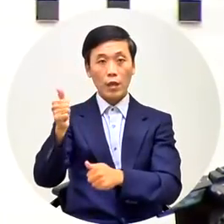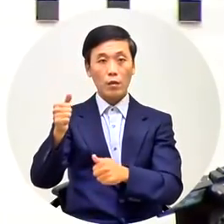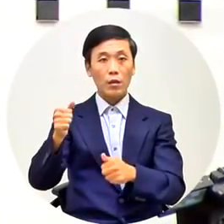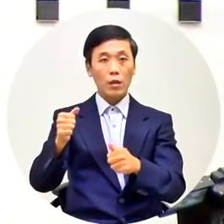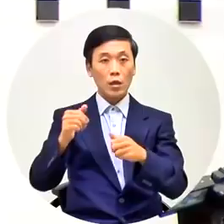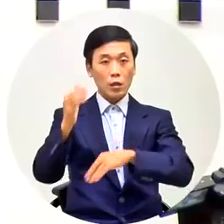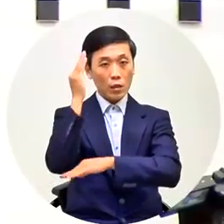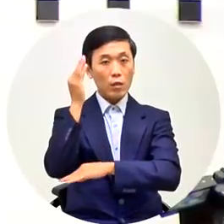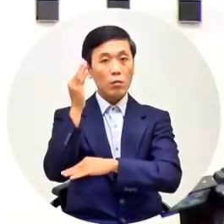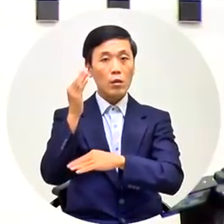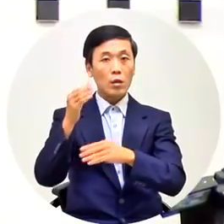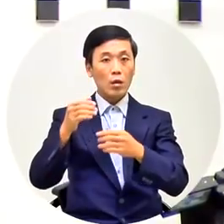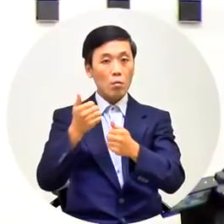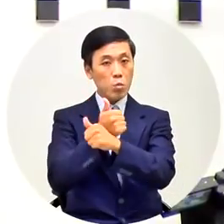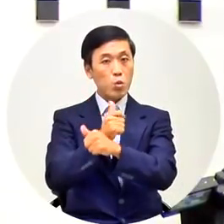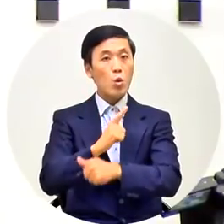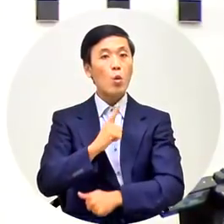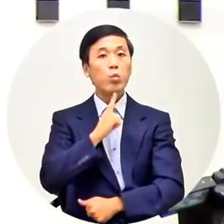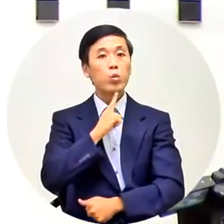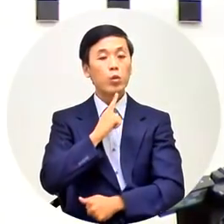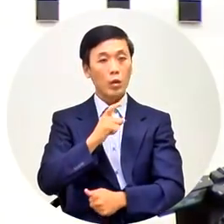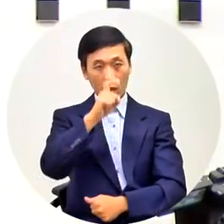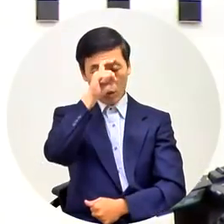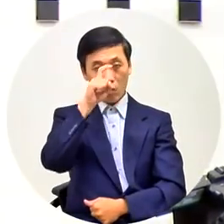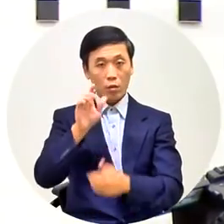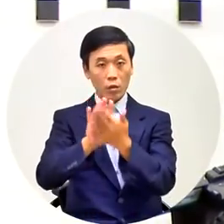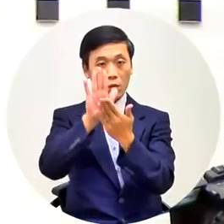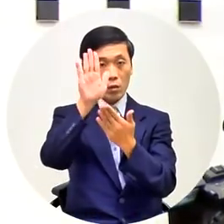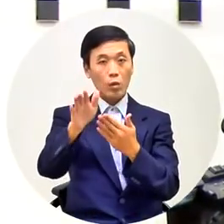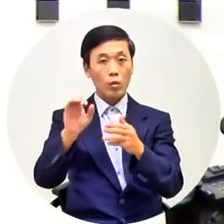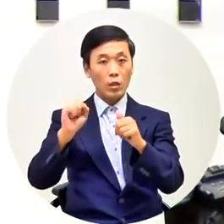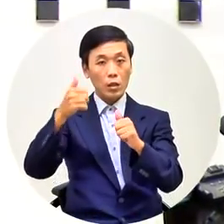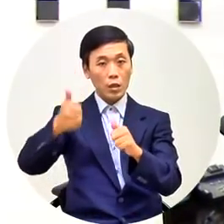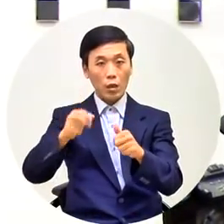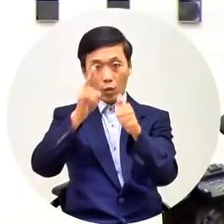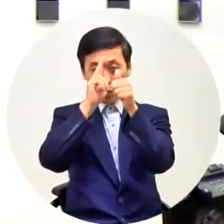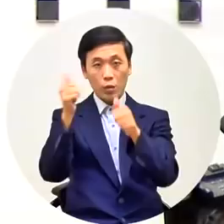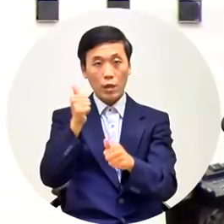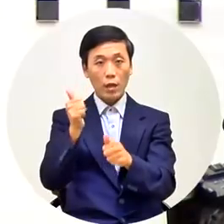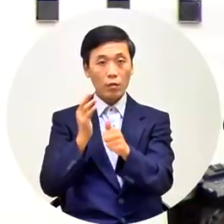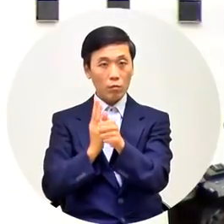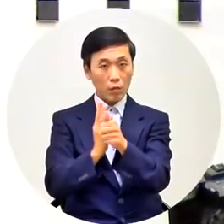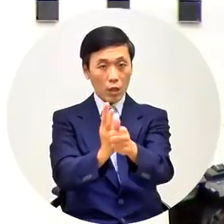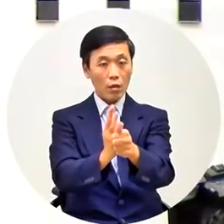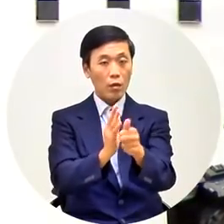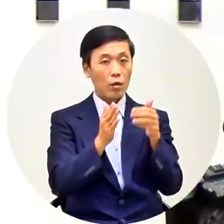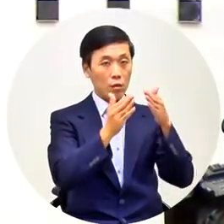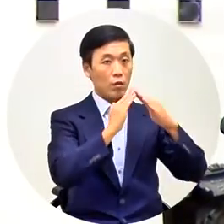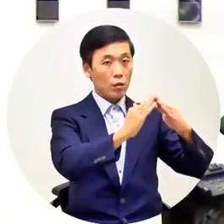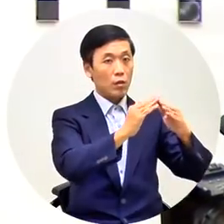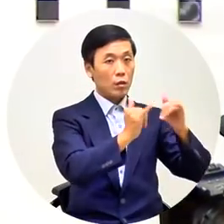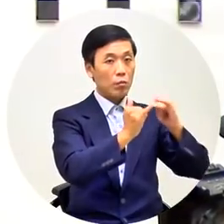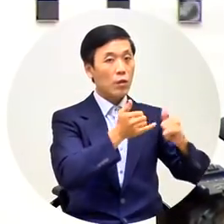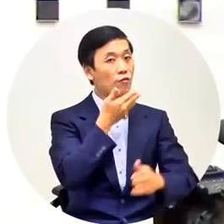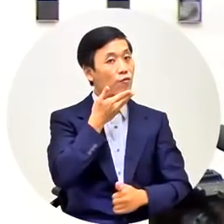信未来在他的带领之下，那么绝对可以为市民的福祉带来很大的贡献，也会在